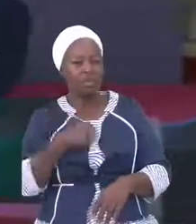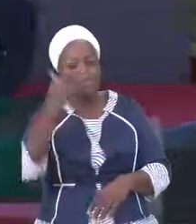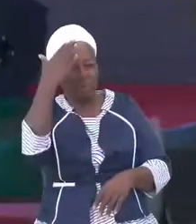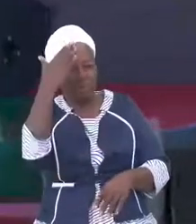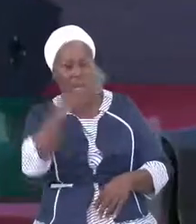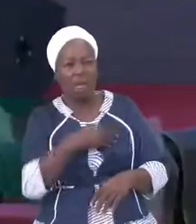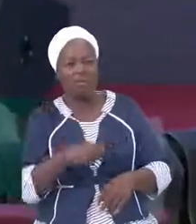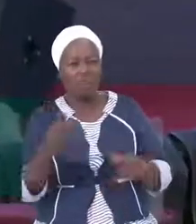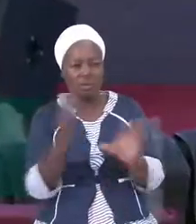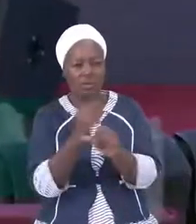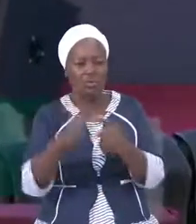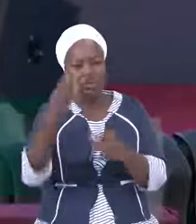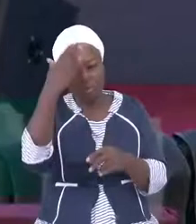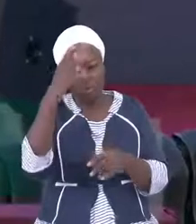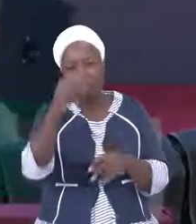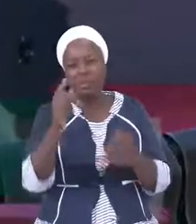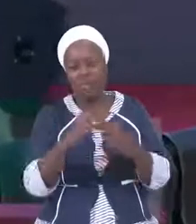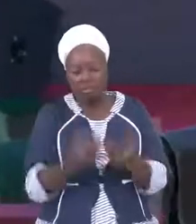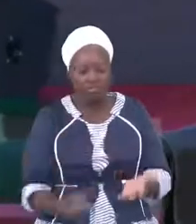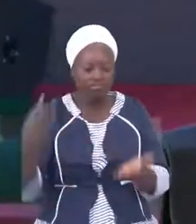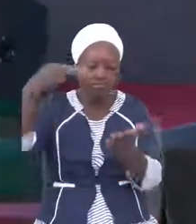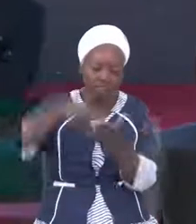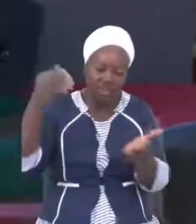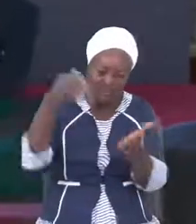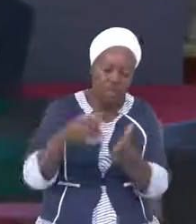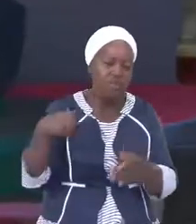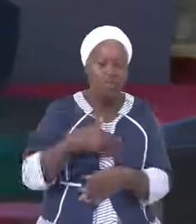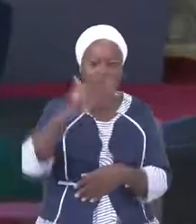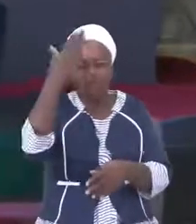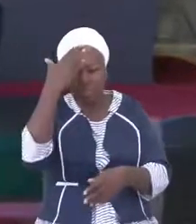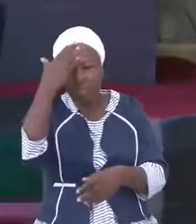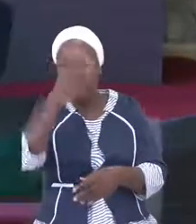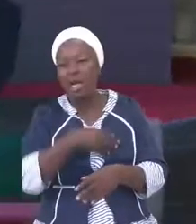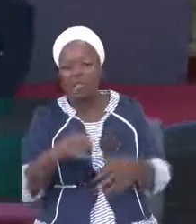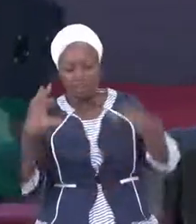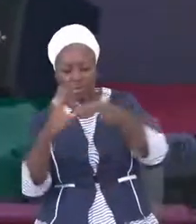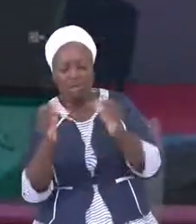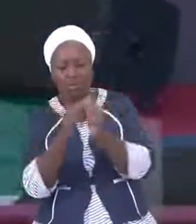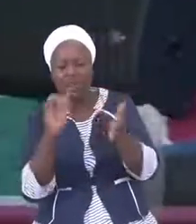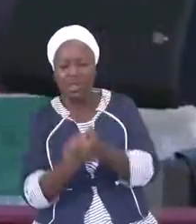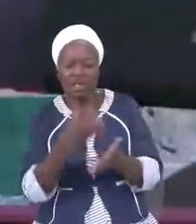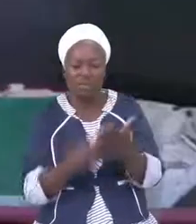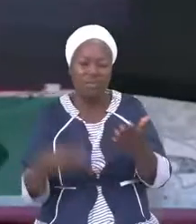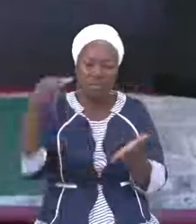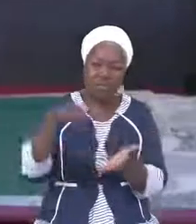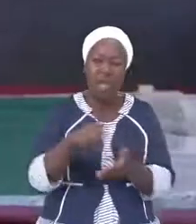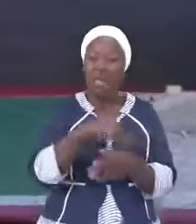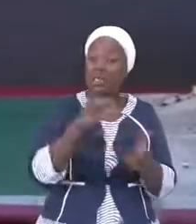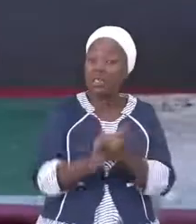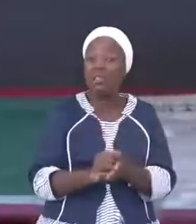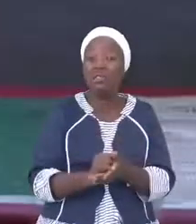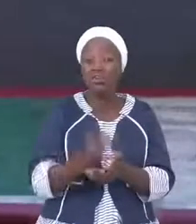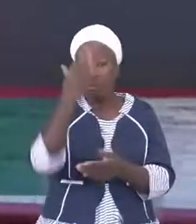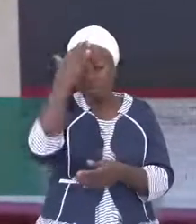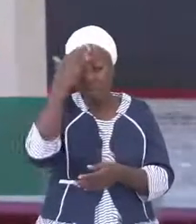lui. Et il est ressuscité et nous identifions avec cette résurrection.